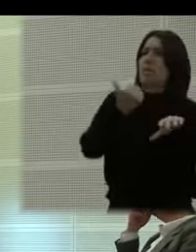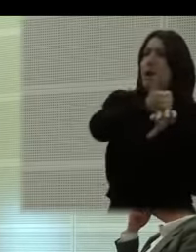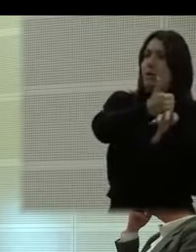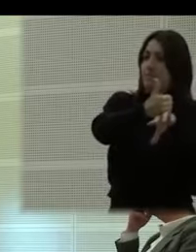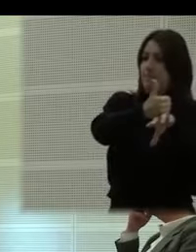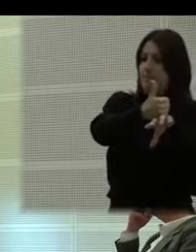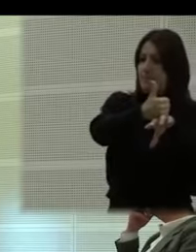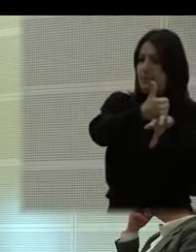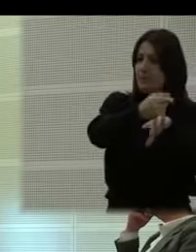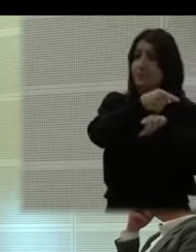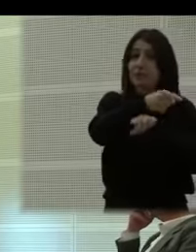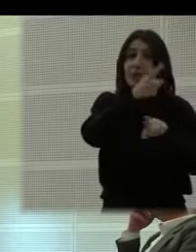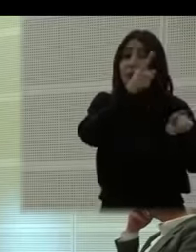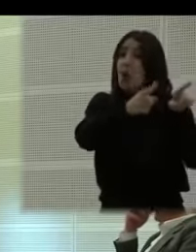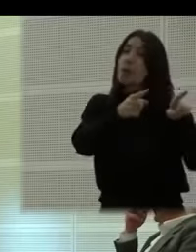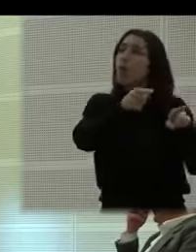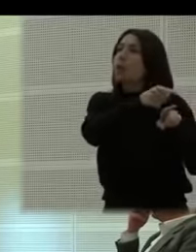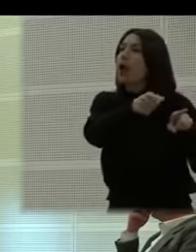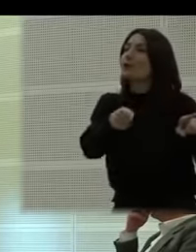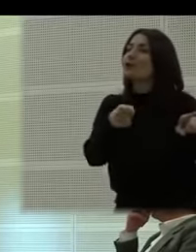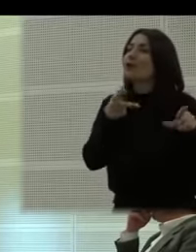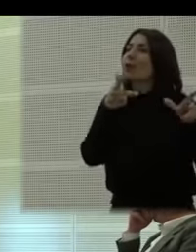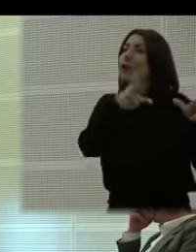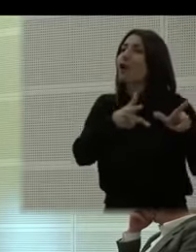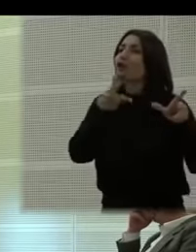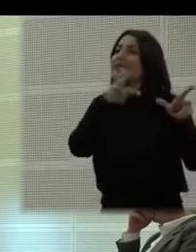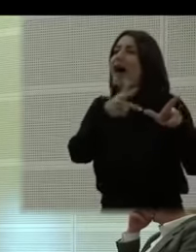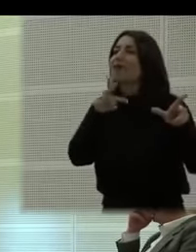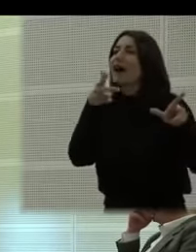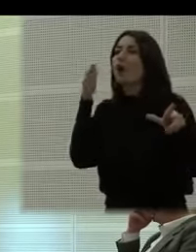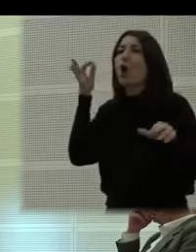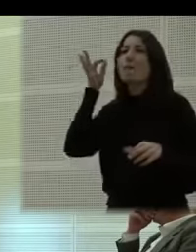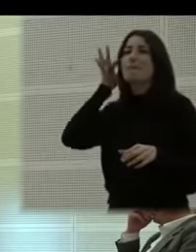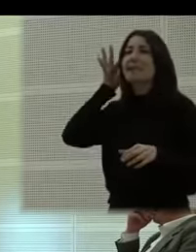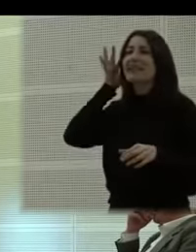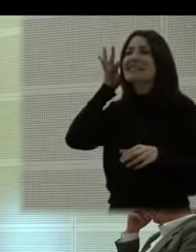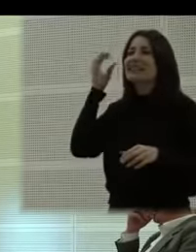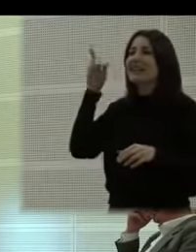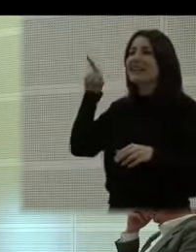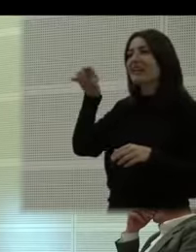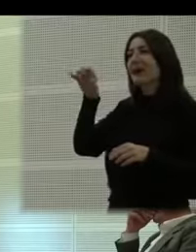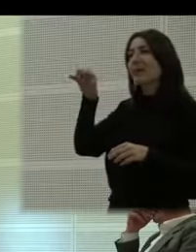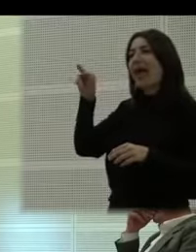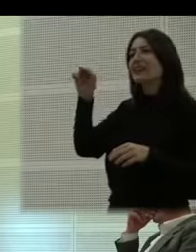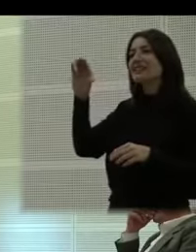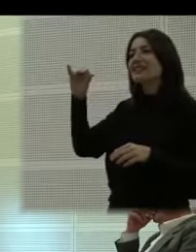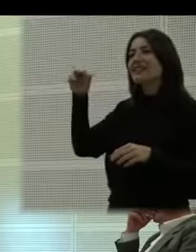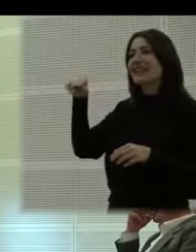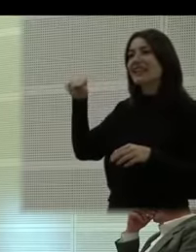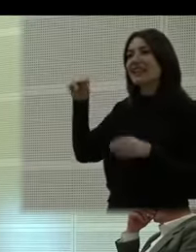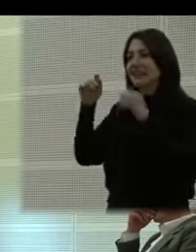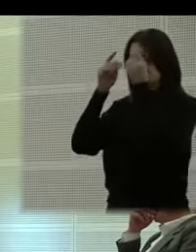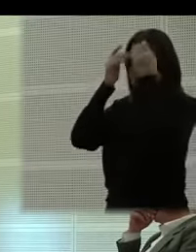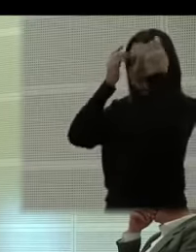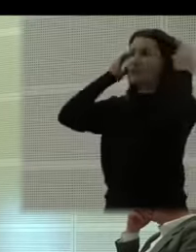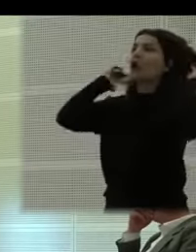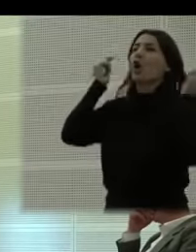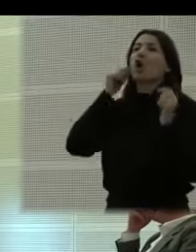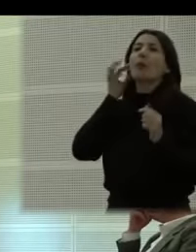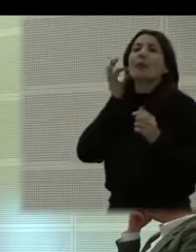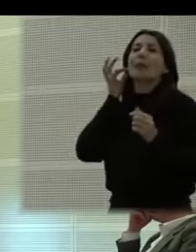Queste popolazioni portavano i piercing qui all'orecchio, no? Come un po' i ragazzi giovani di adesso, e quindi avevano il lobo dell'orecchio